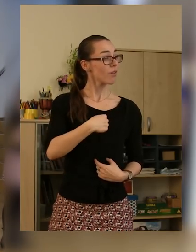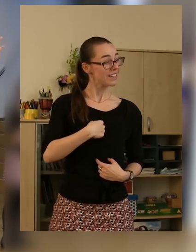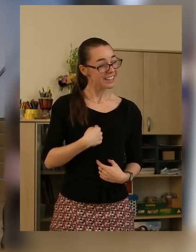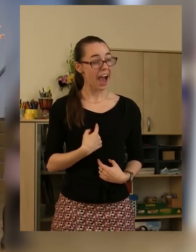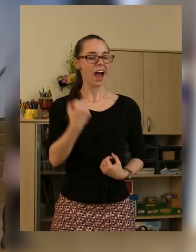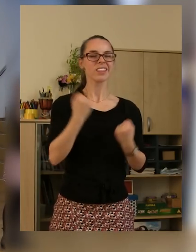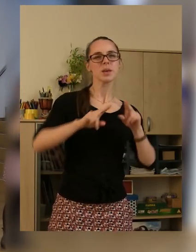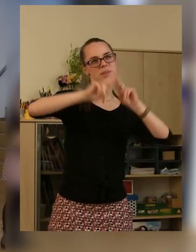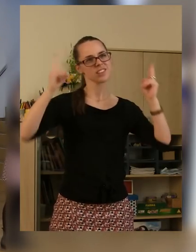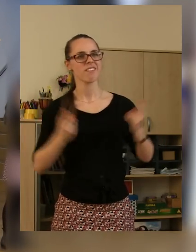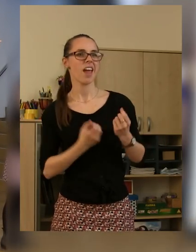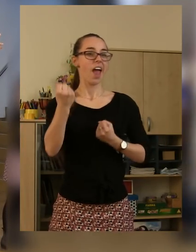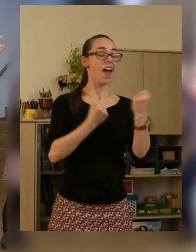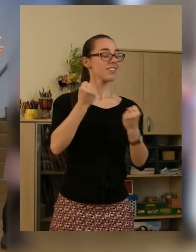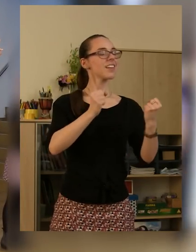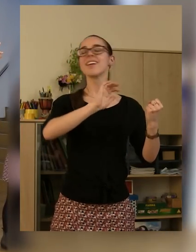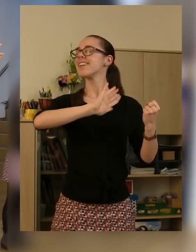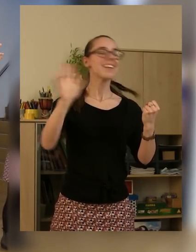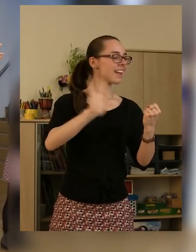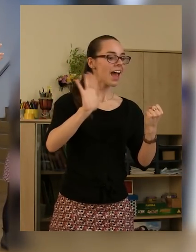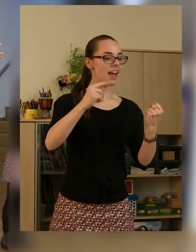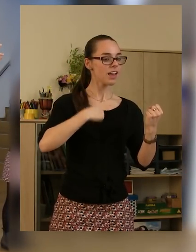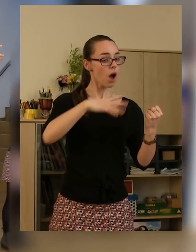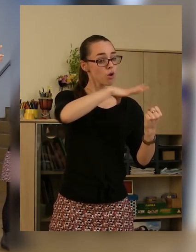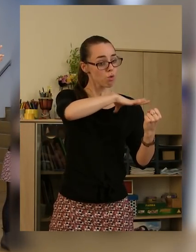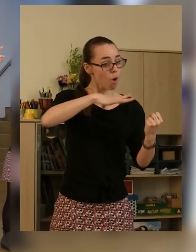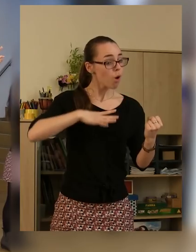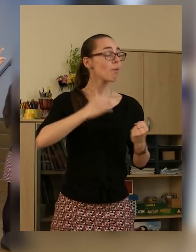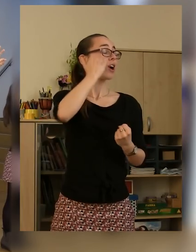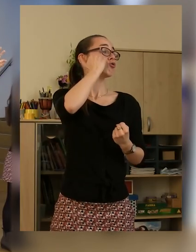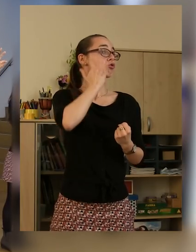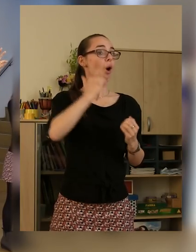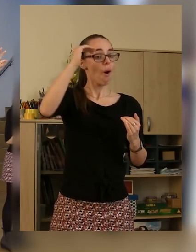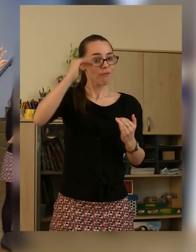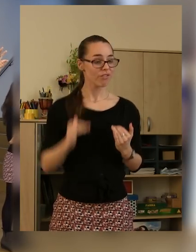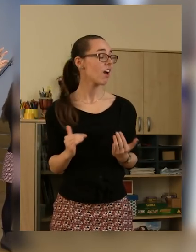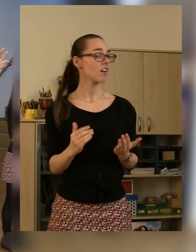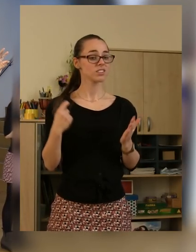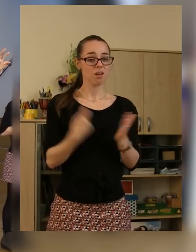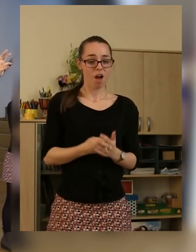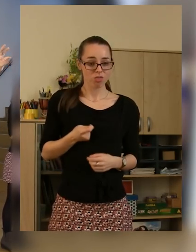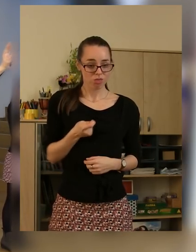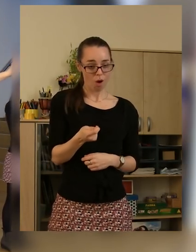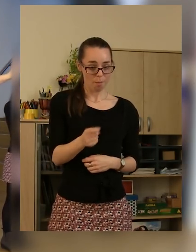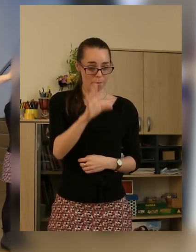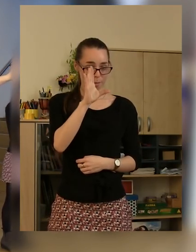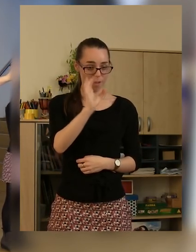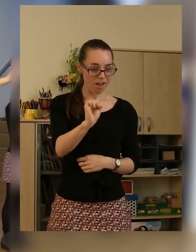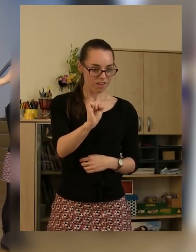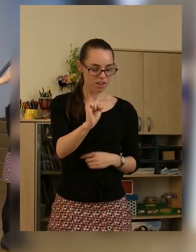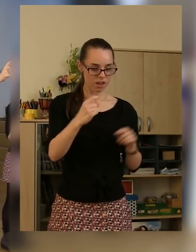je někde mezi prezidentem galaxie a tím, kdo čumí na radiátor 8 hodin. Nejsi ani jedno z